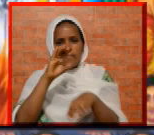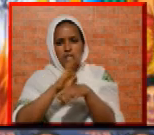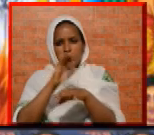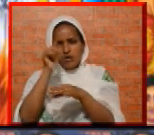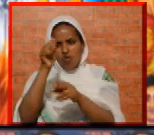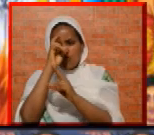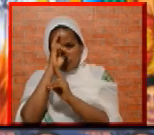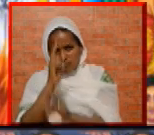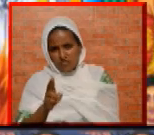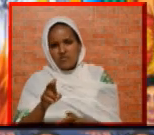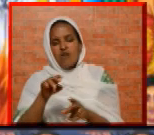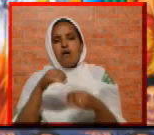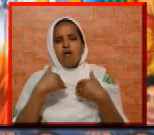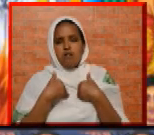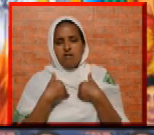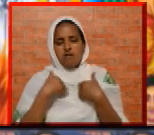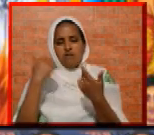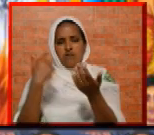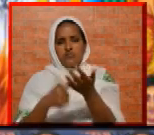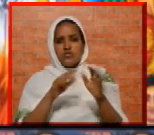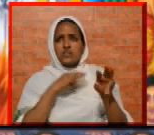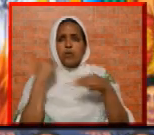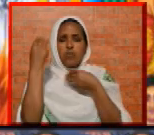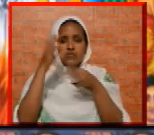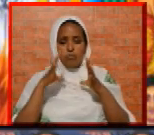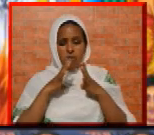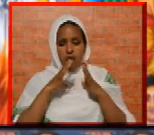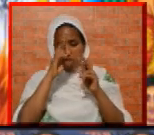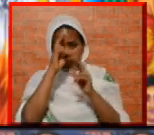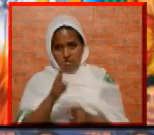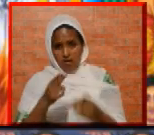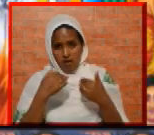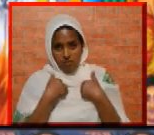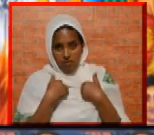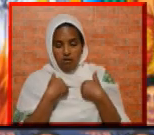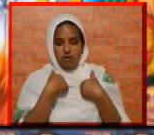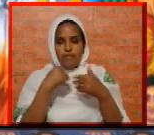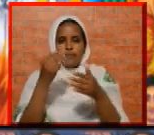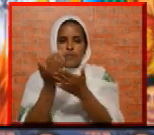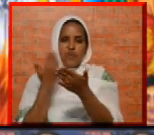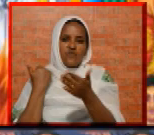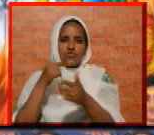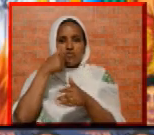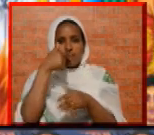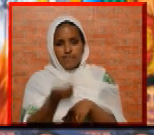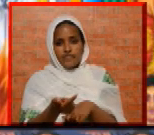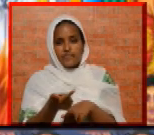ቤተ ክርስቲያን ታከብራለች ቤተ ክርስቲያን የሰማይታትን ባል ስታከብር ቅድም እንዳልኩት